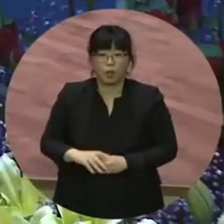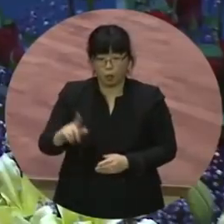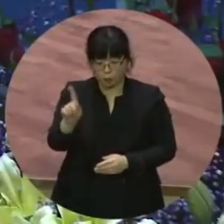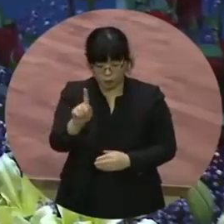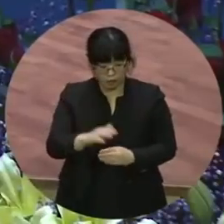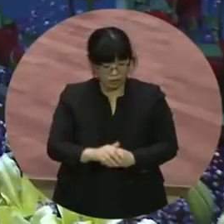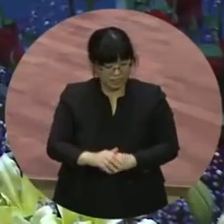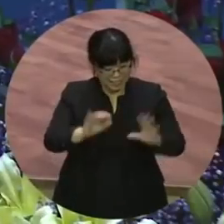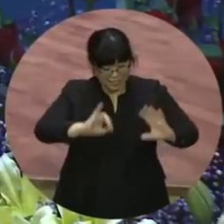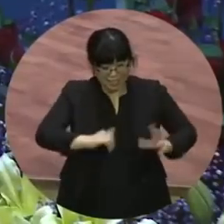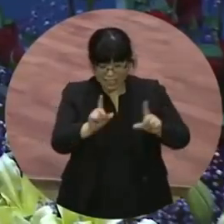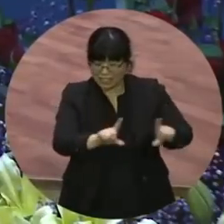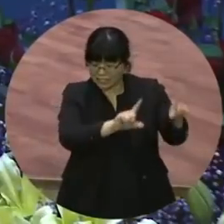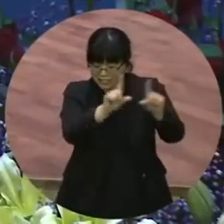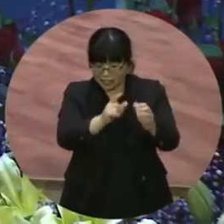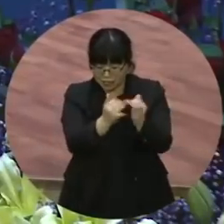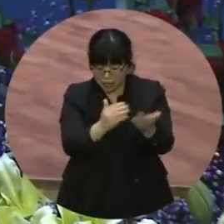사람과